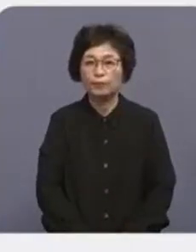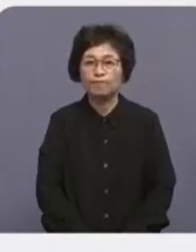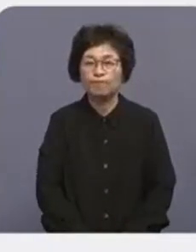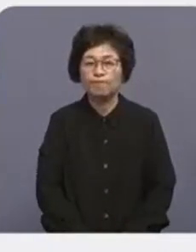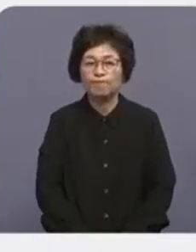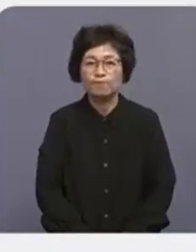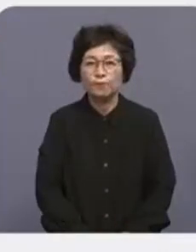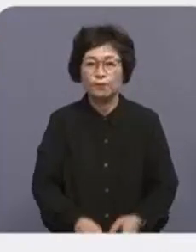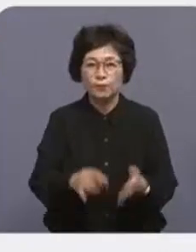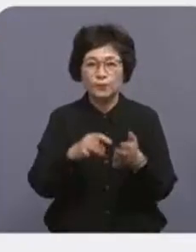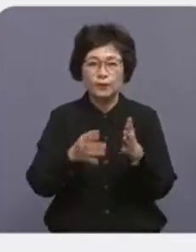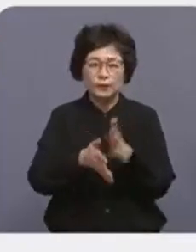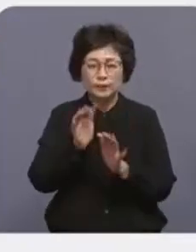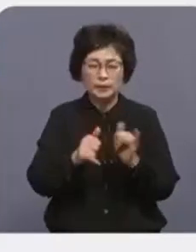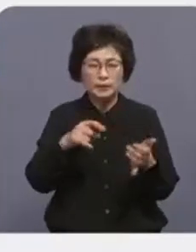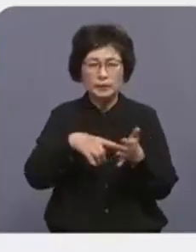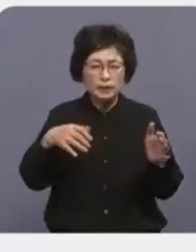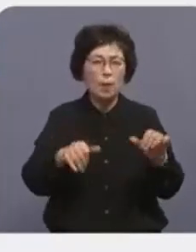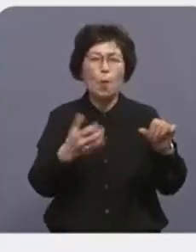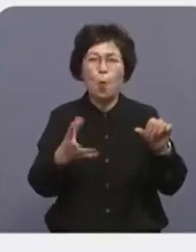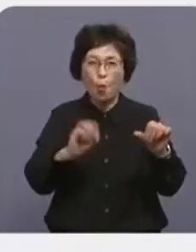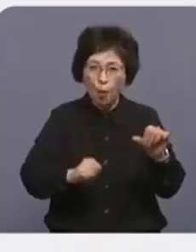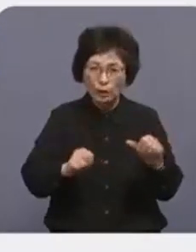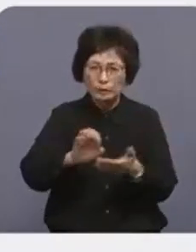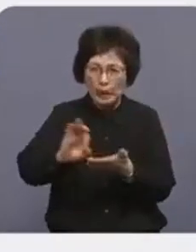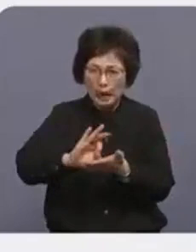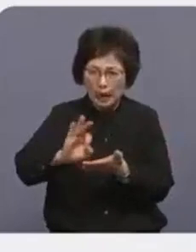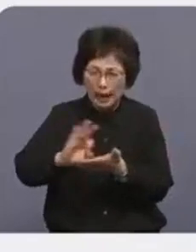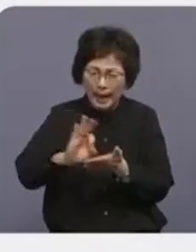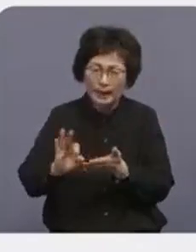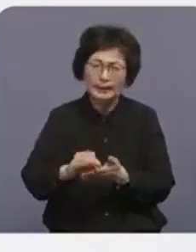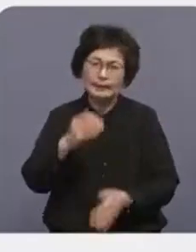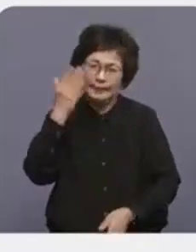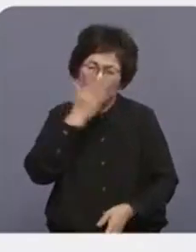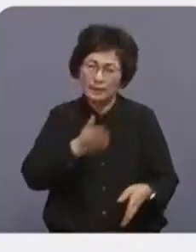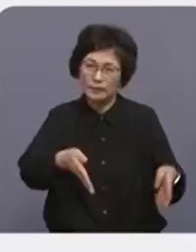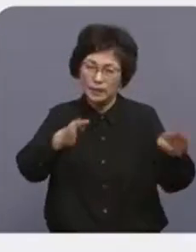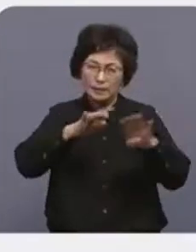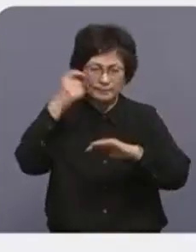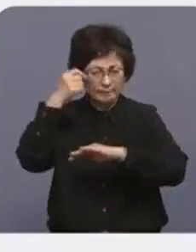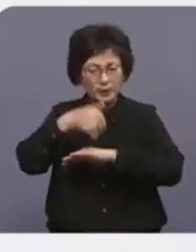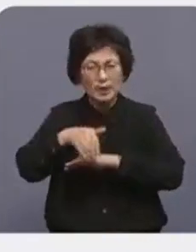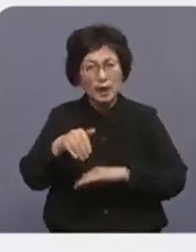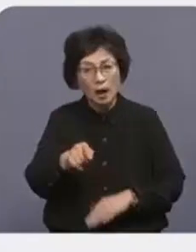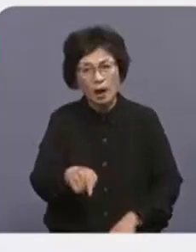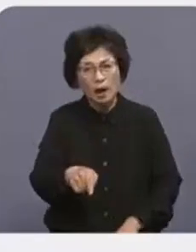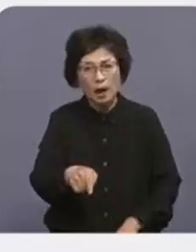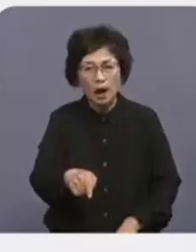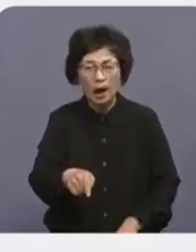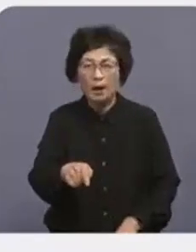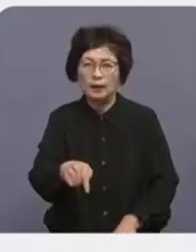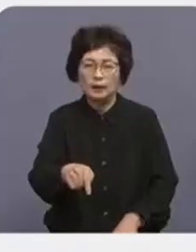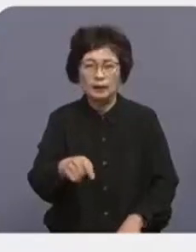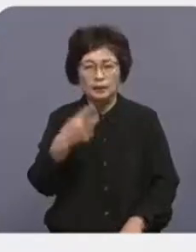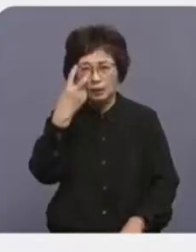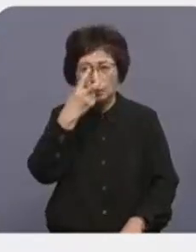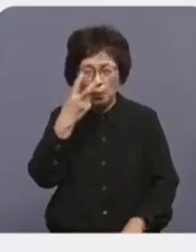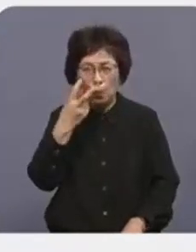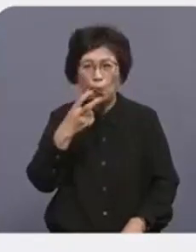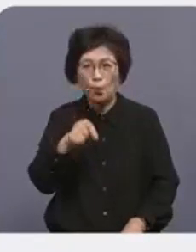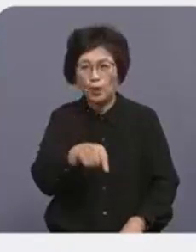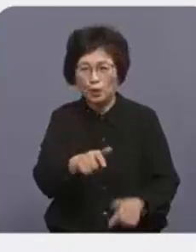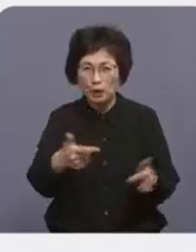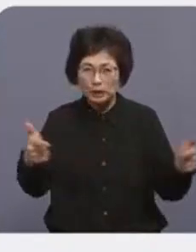혈세 5억을 들여 부산 교정시설 현대화 개발 구상 타당성 검토 용역을 한 것도 모자라 수억